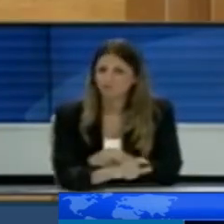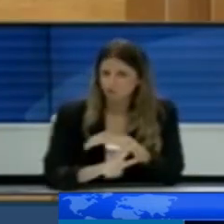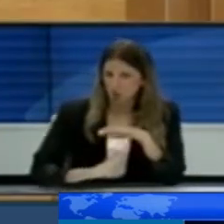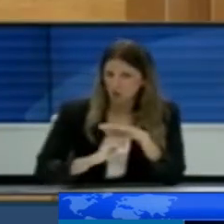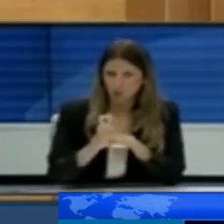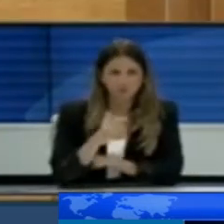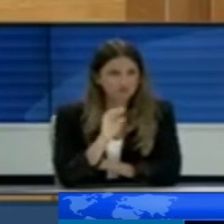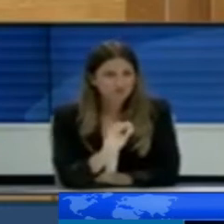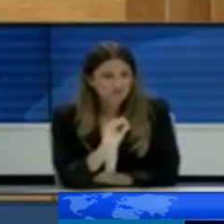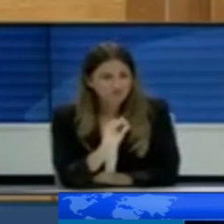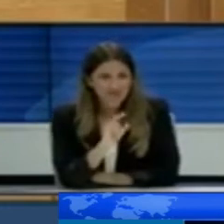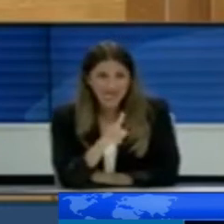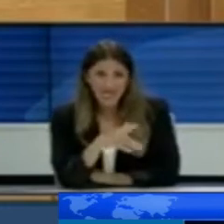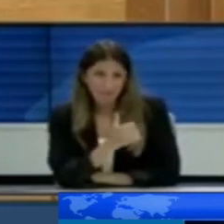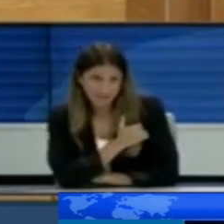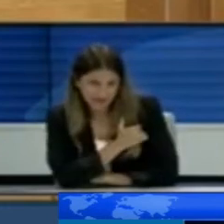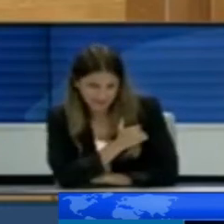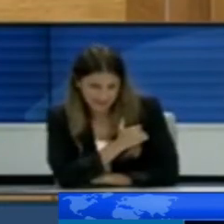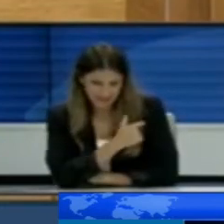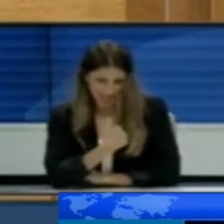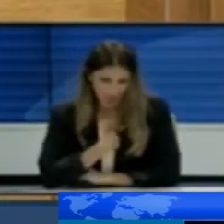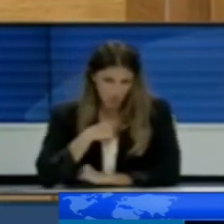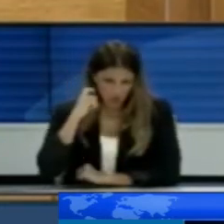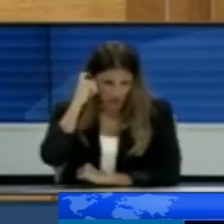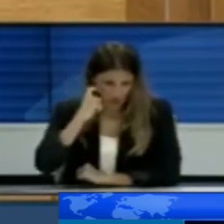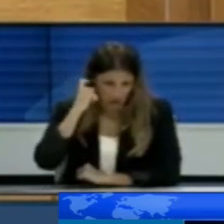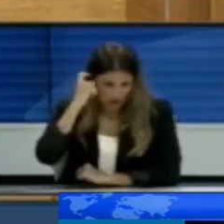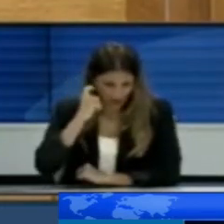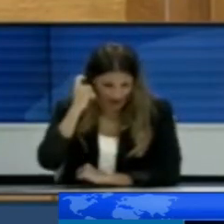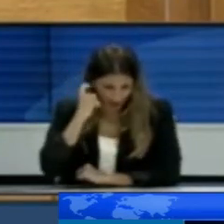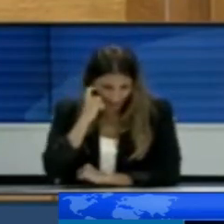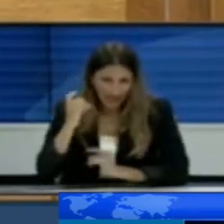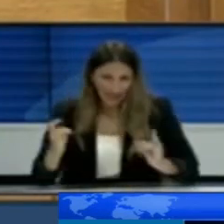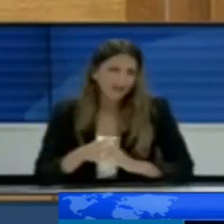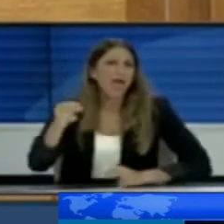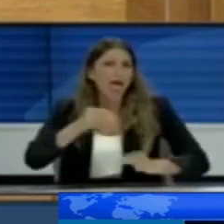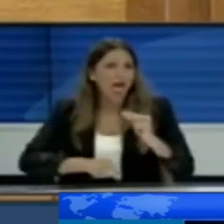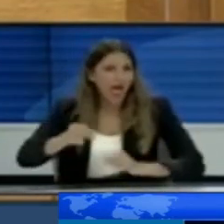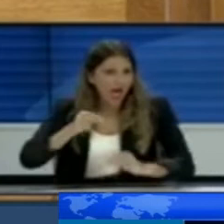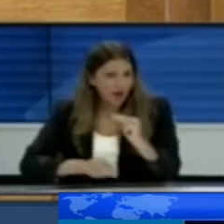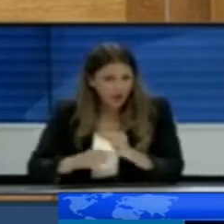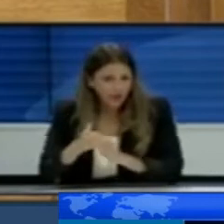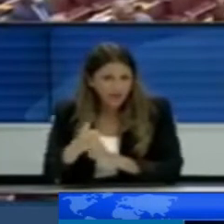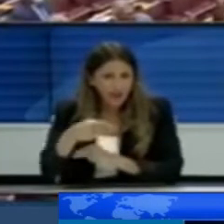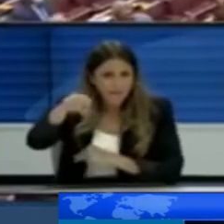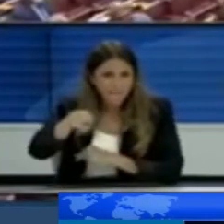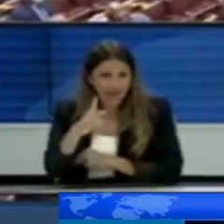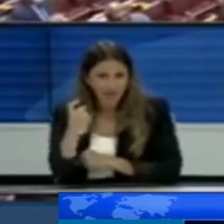μπείτε στη Βουλή ή δεν θα μπείτε, έχετε πολύ μεγάλη ιδέα για τον εαυτό σας. Έχω πιο σοβαρά πράγματα να ασχοληθώ.